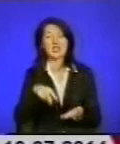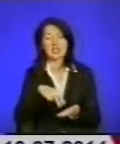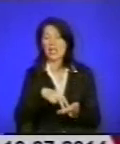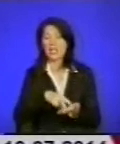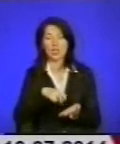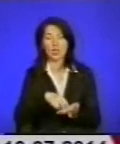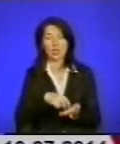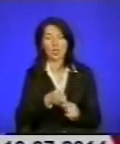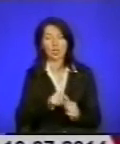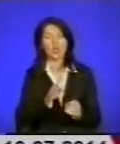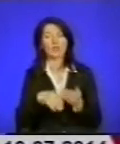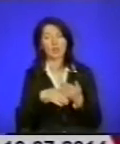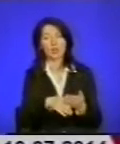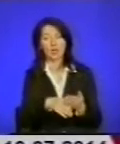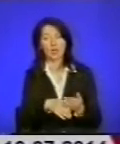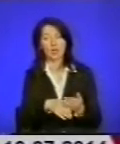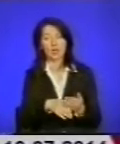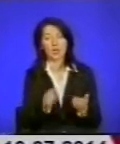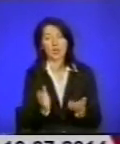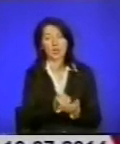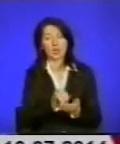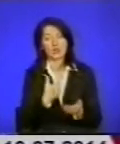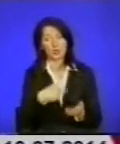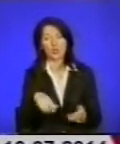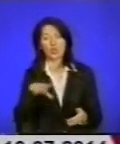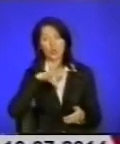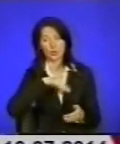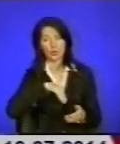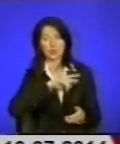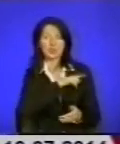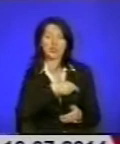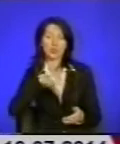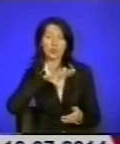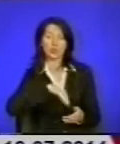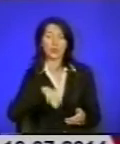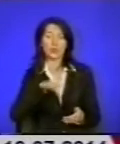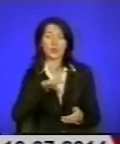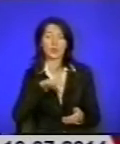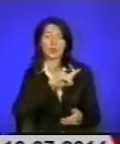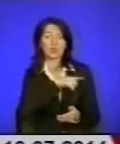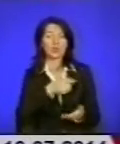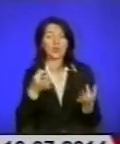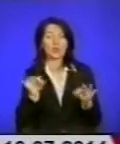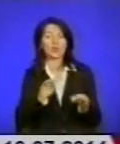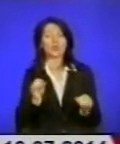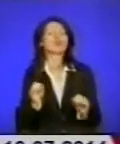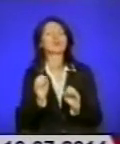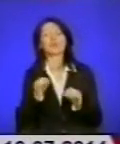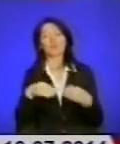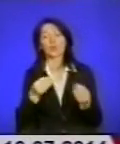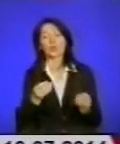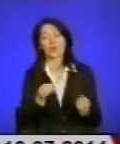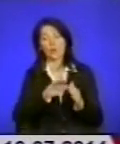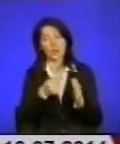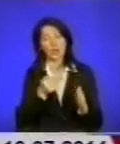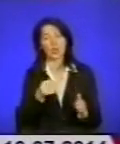були спромоглися знайти в собі силу духу, силу волі, аби кинути виклик цілій імперії. Священнослужителі